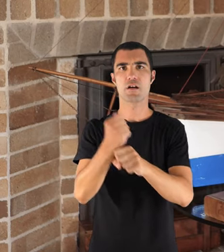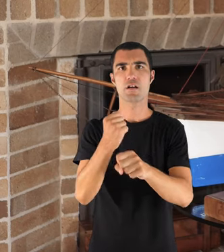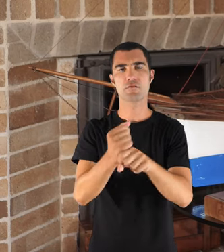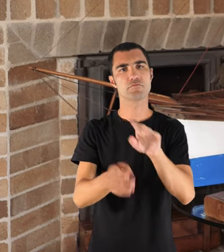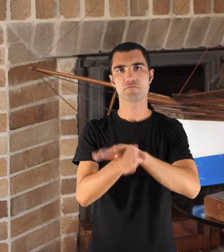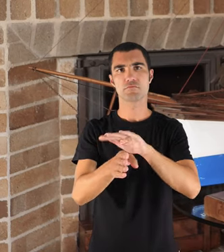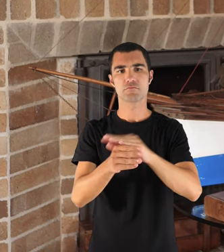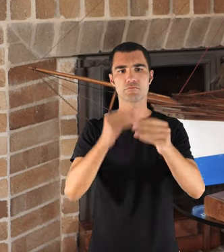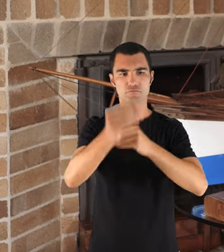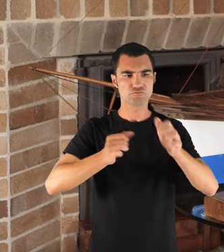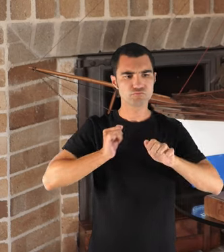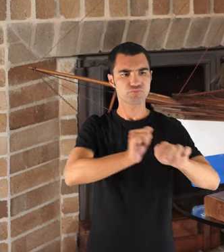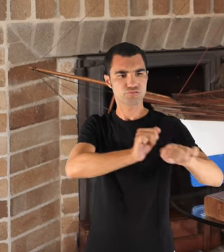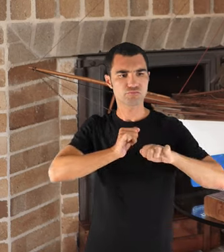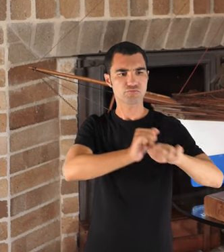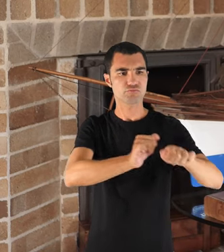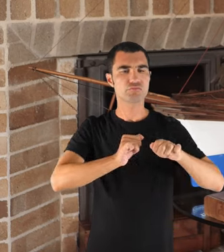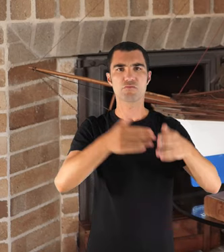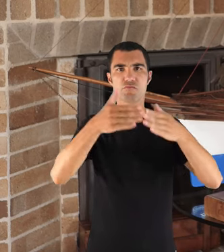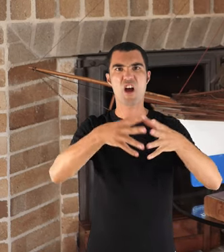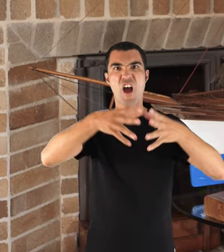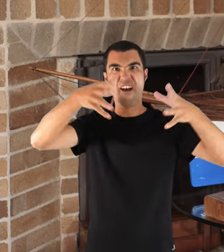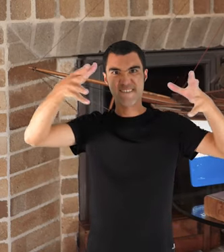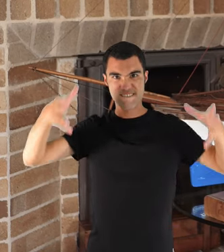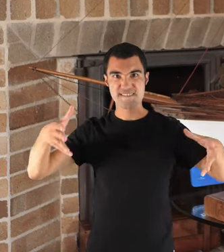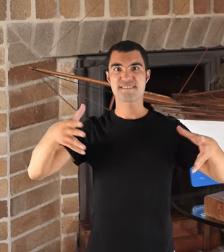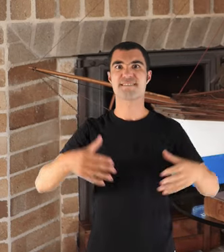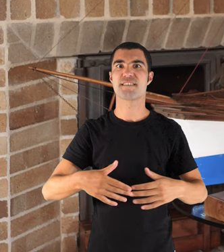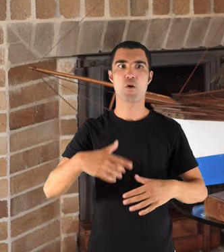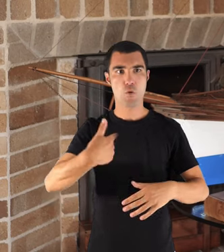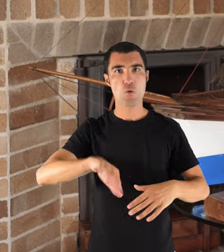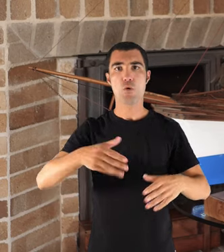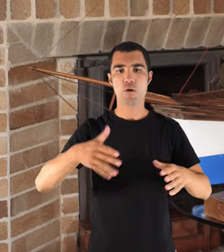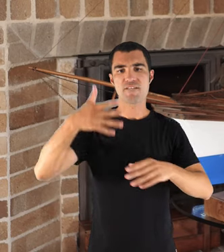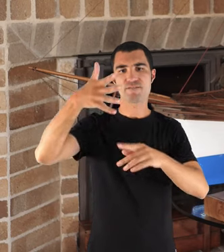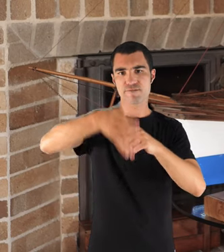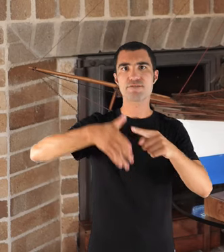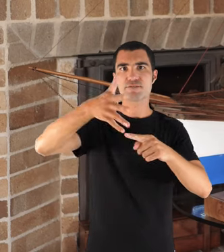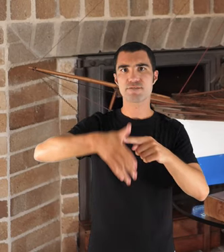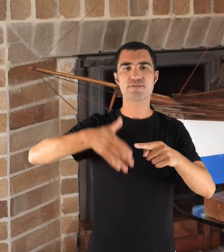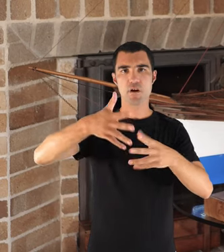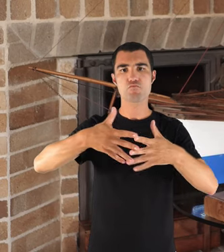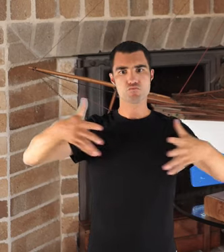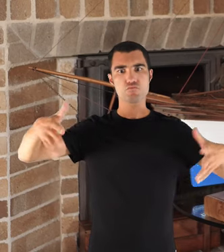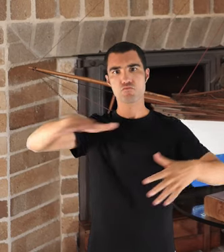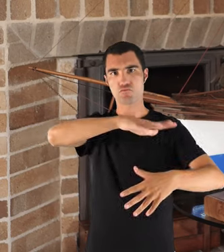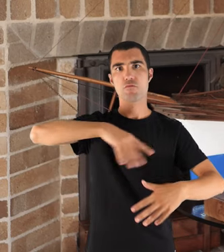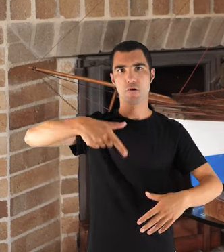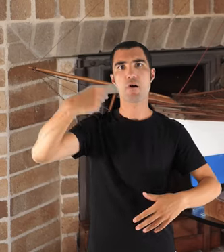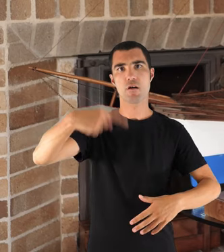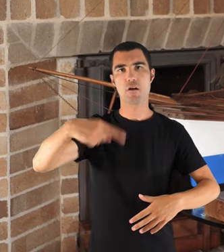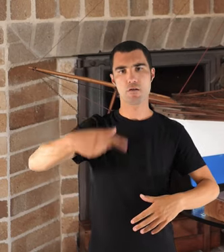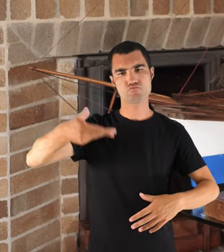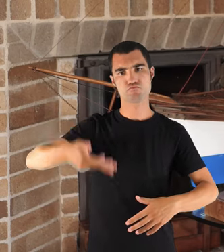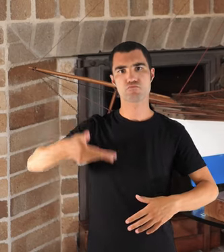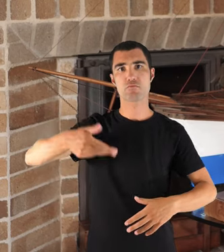i feien barcos grossos. En aquell temps hi havia una drassana bastant important. I també després se dedicaren